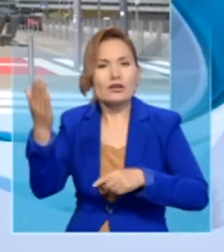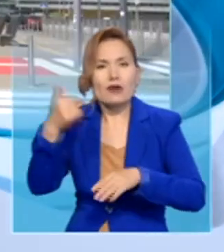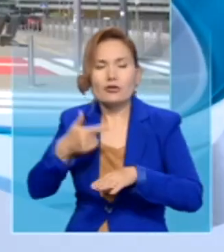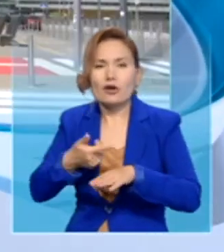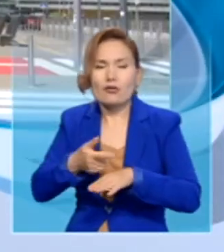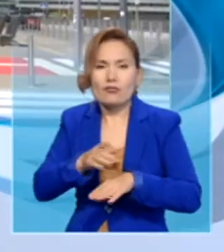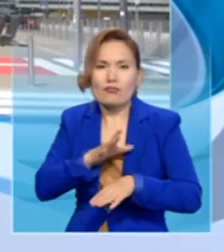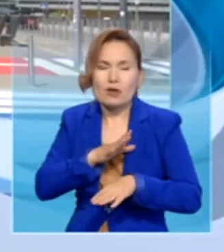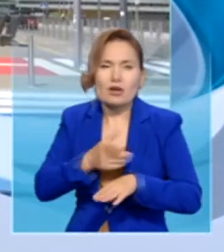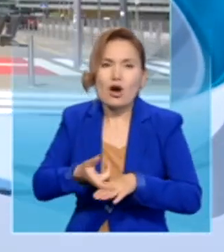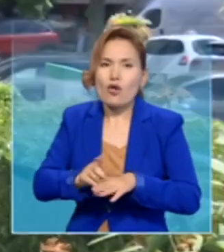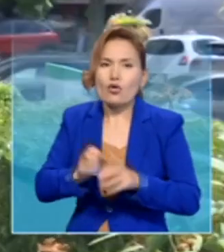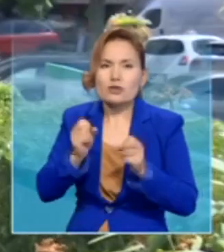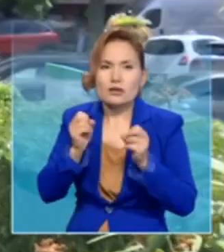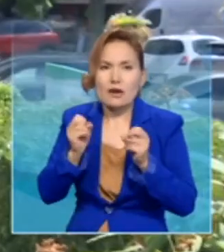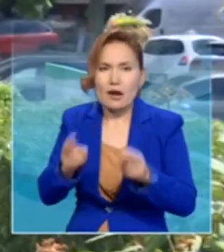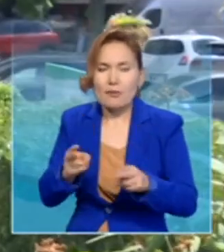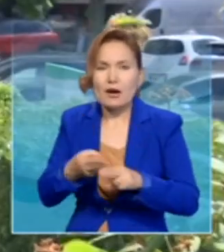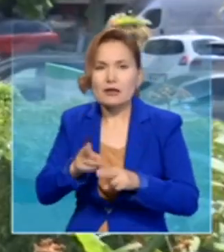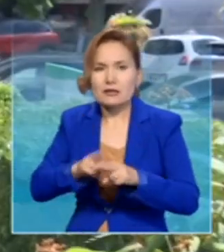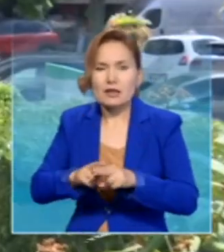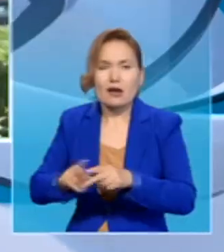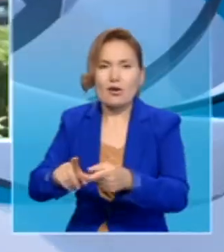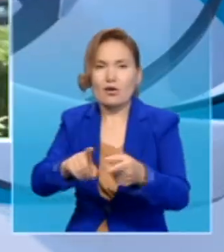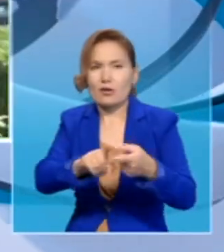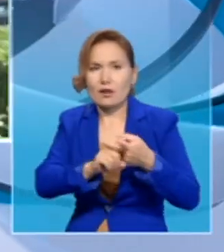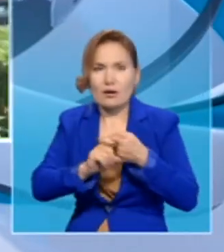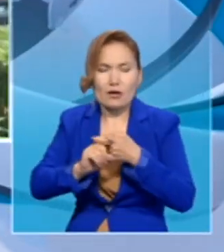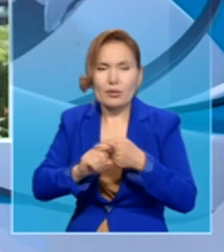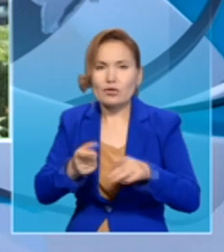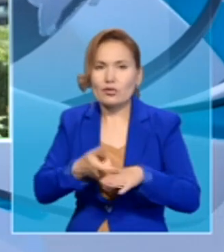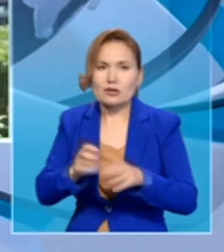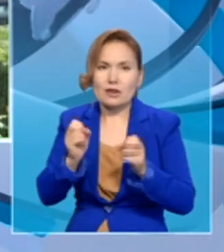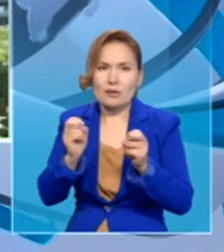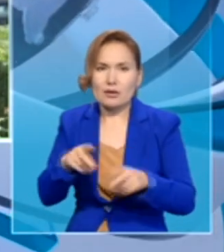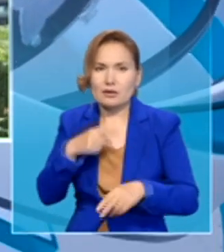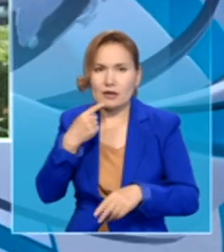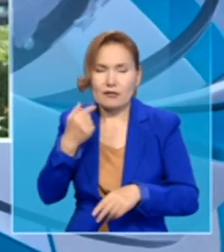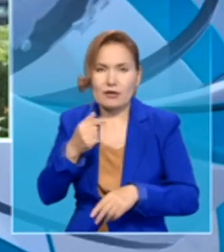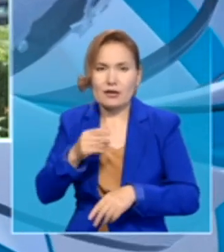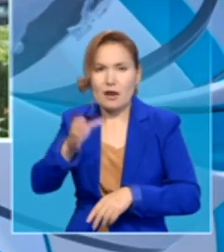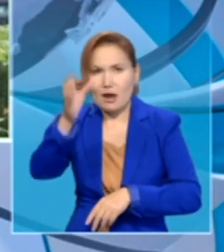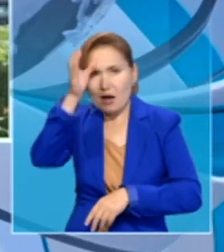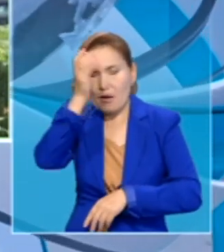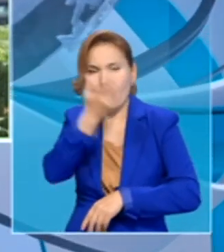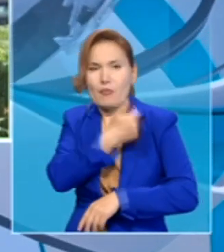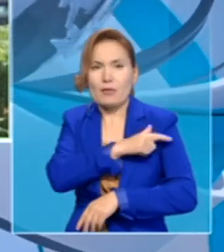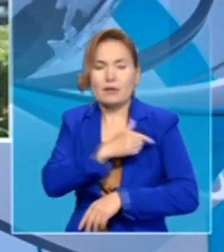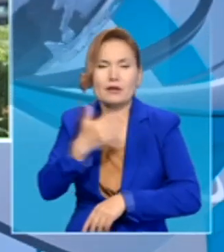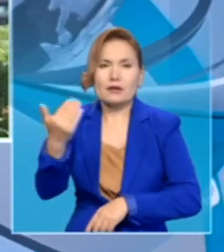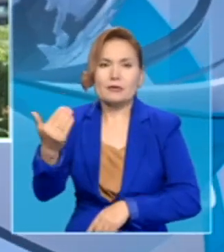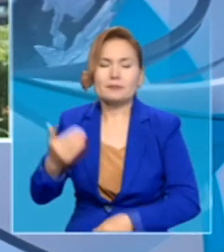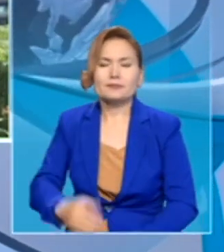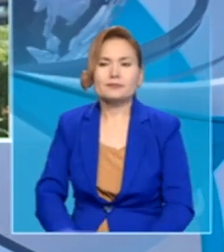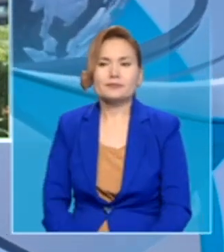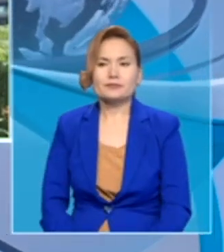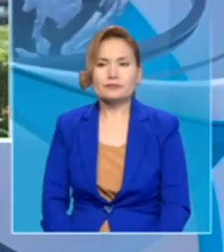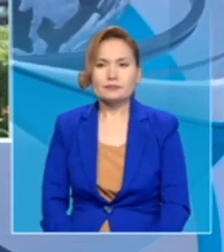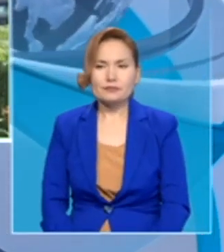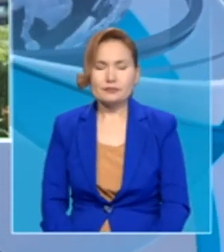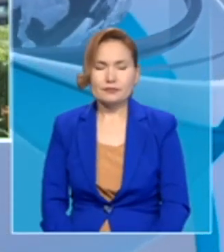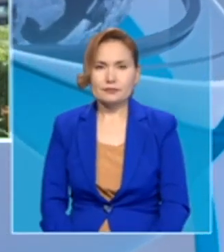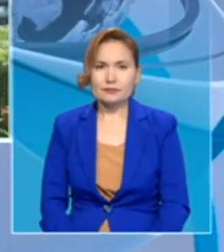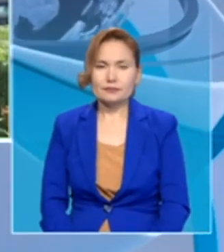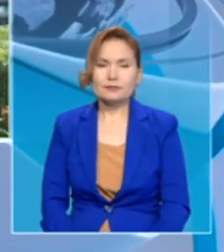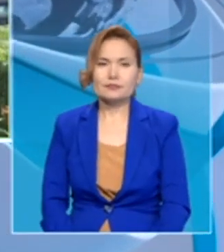қарағанда 15 есе тез мутацияға ұшырайтынына алаңдап отыр. Ләйлә, рахмет, естеріңізге сала өтейін. Бельгиядан тікелей